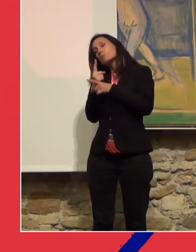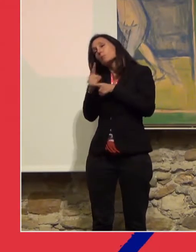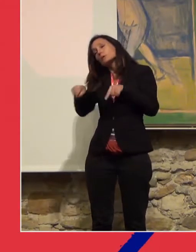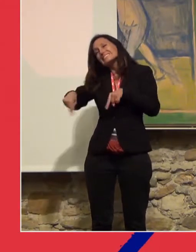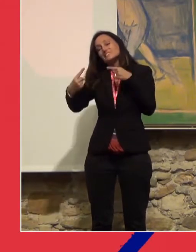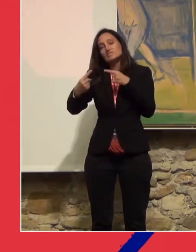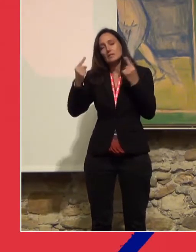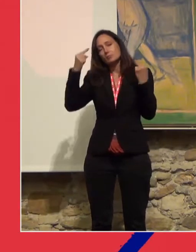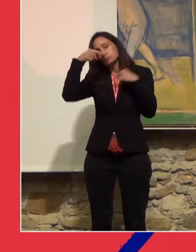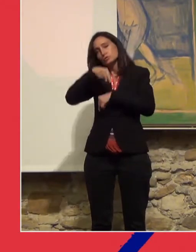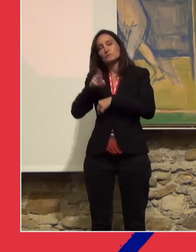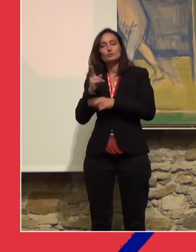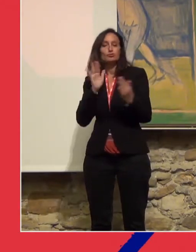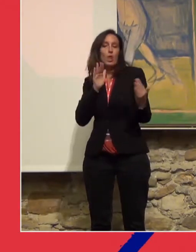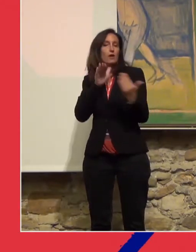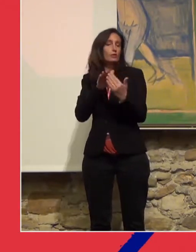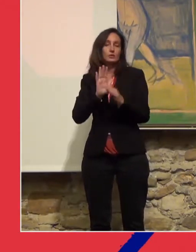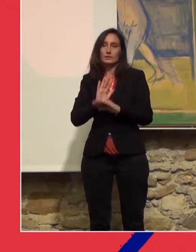scegliere